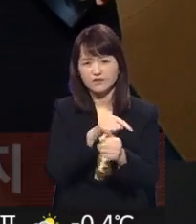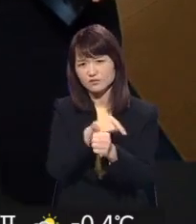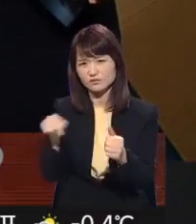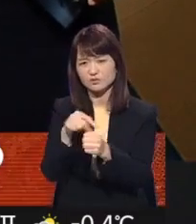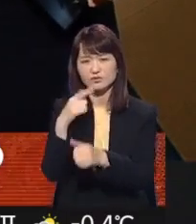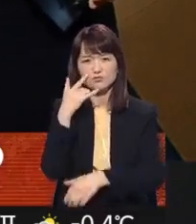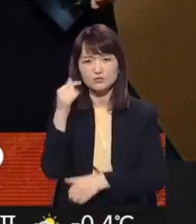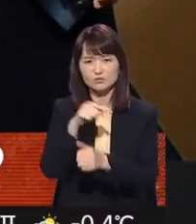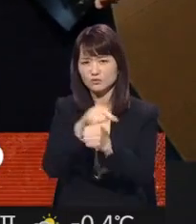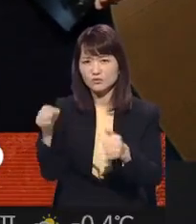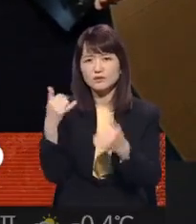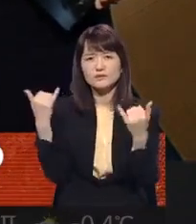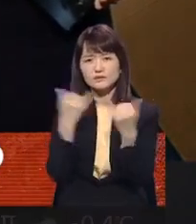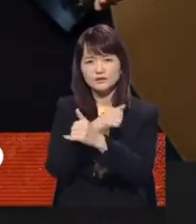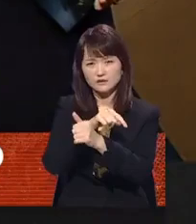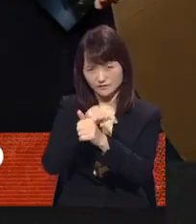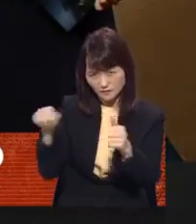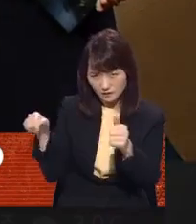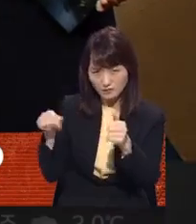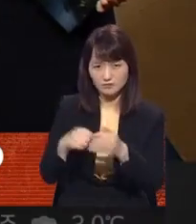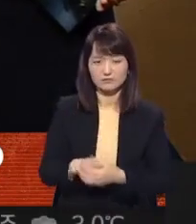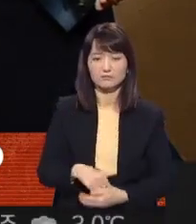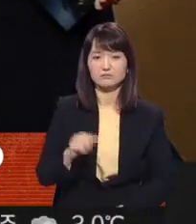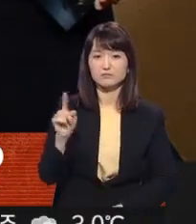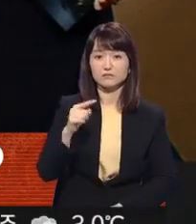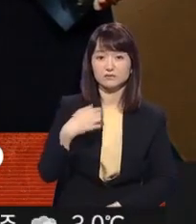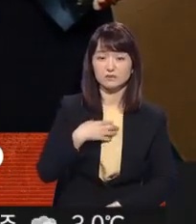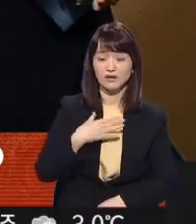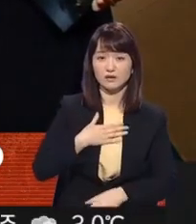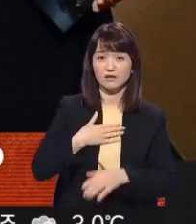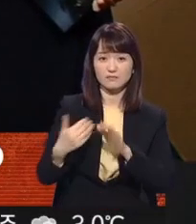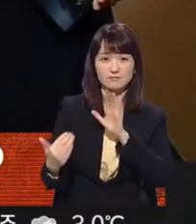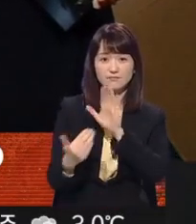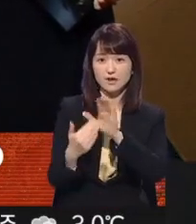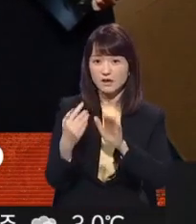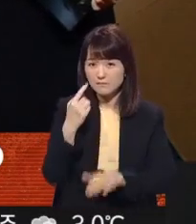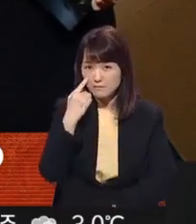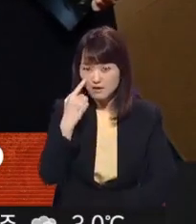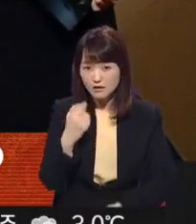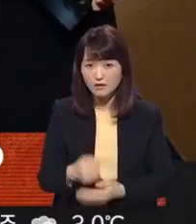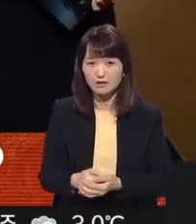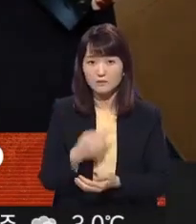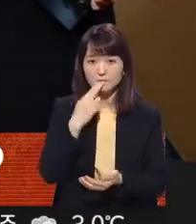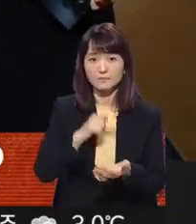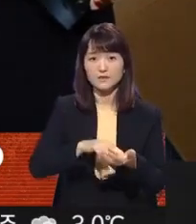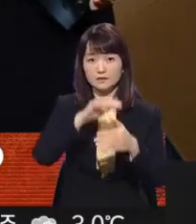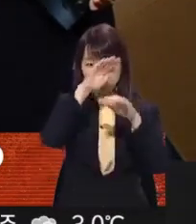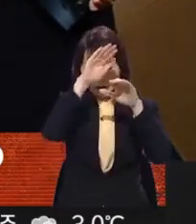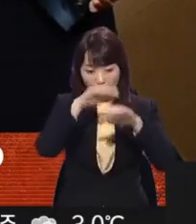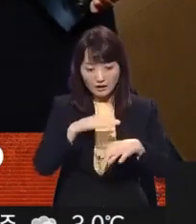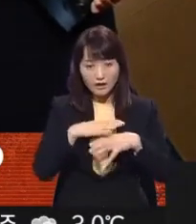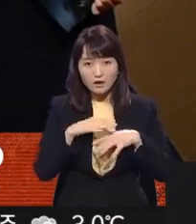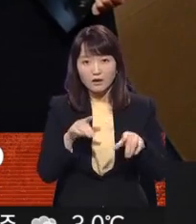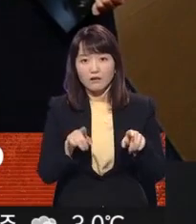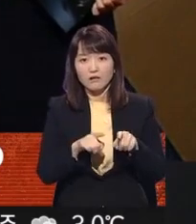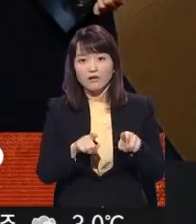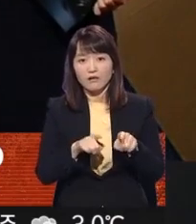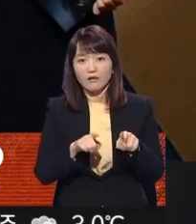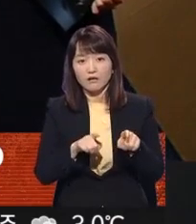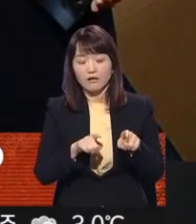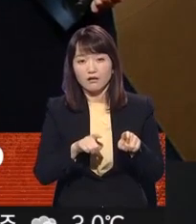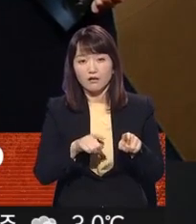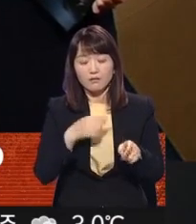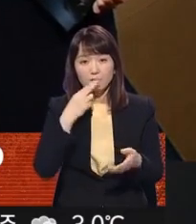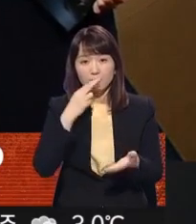부모도 친척도 다 죽이겠다 어디 한번 막아봐라 편지의 내용은 공포 그 자체였는데요이